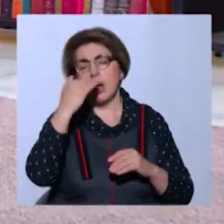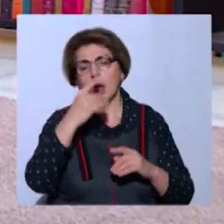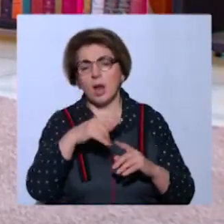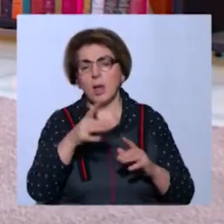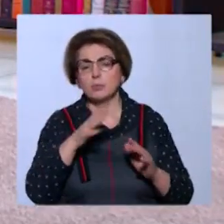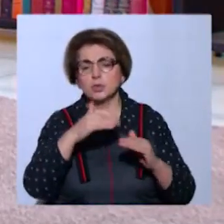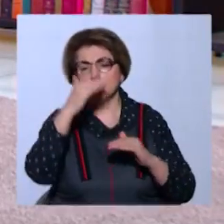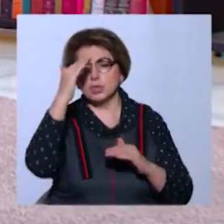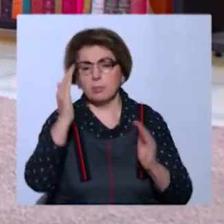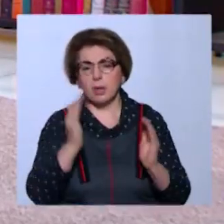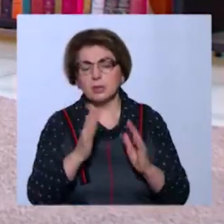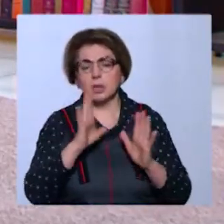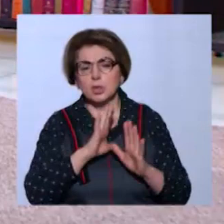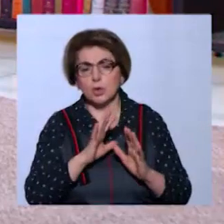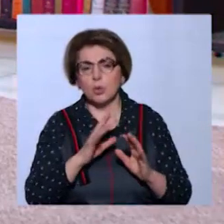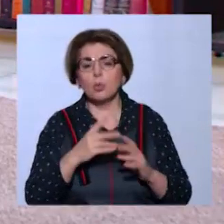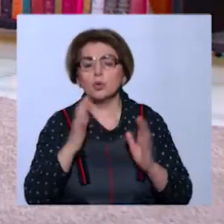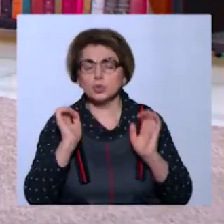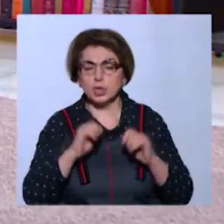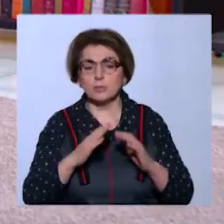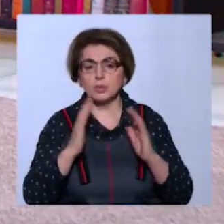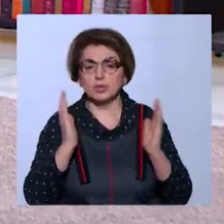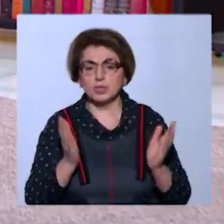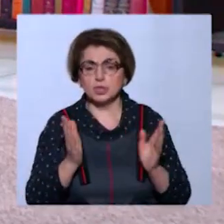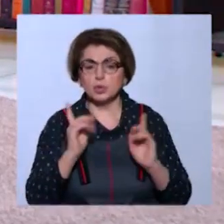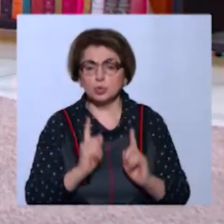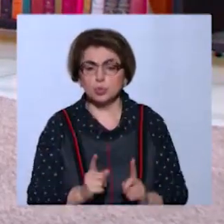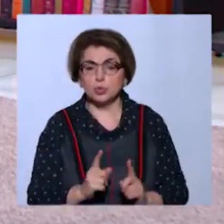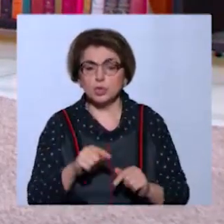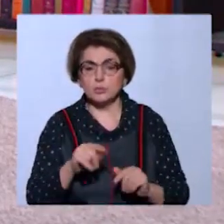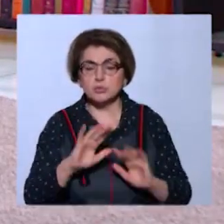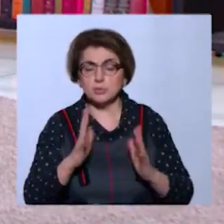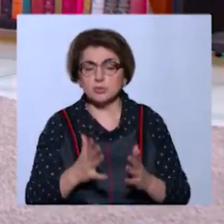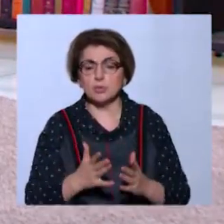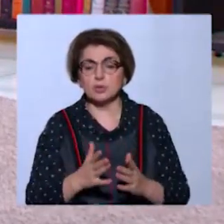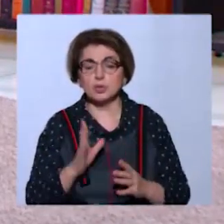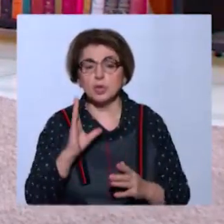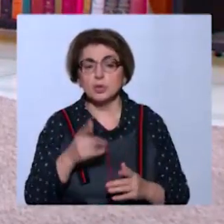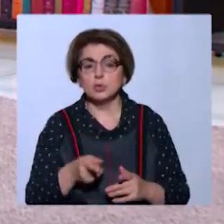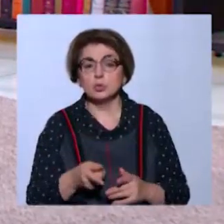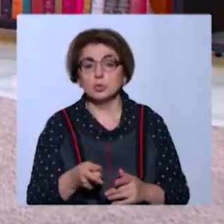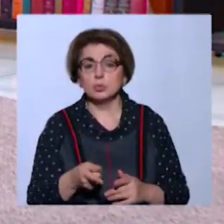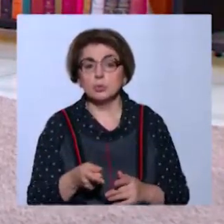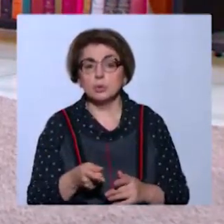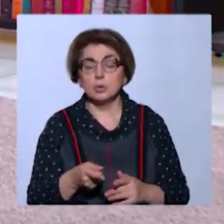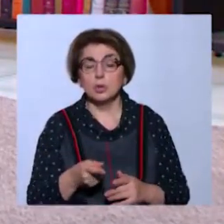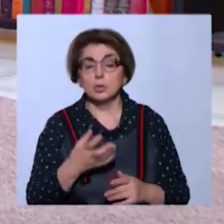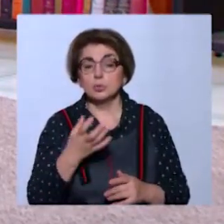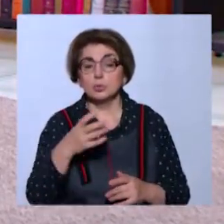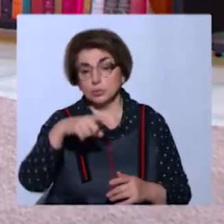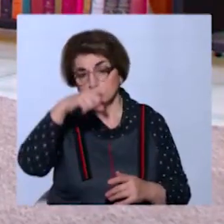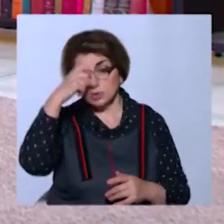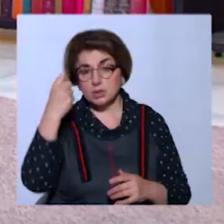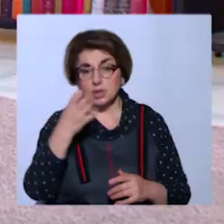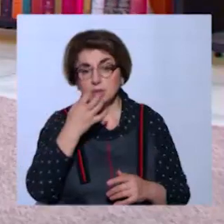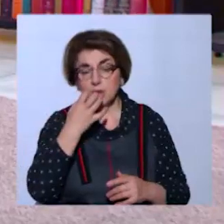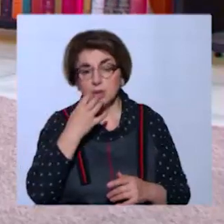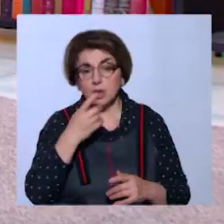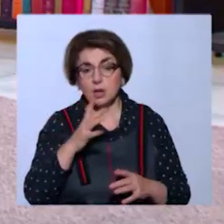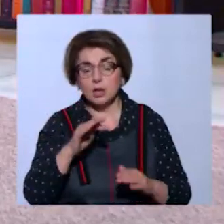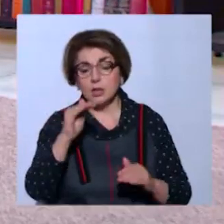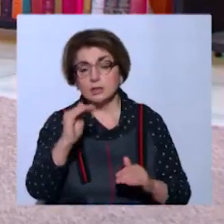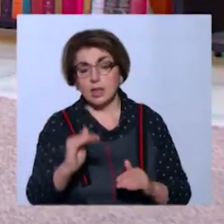ამ შემთხვევაში იყოს უფრო დიდი, ვიდრე თუ იმ შემთხვევაში, თუ ტემპერატურის დაუცა